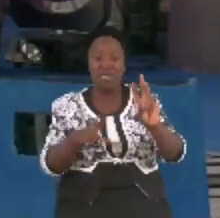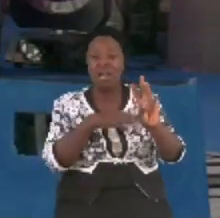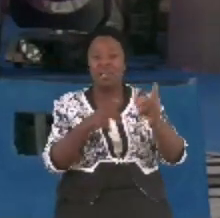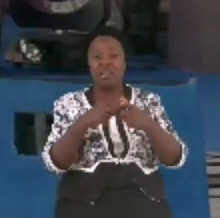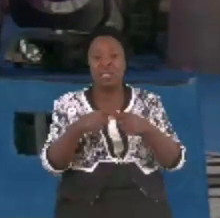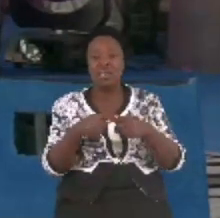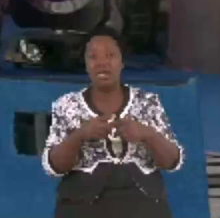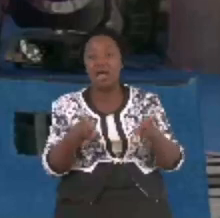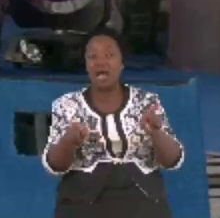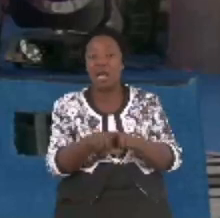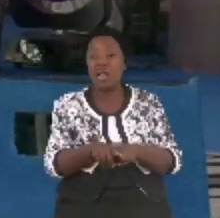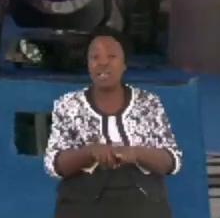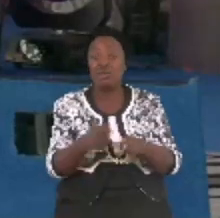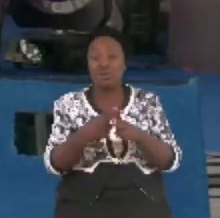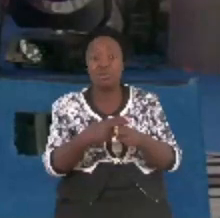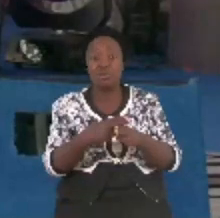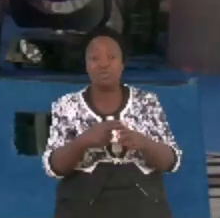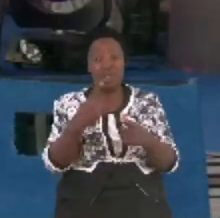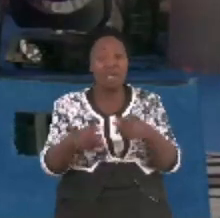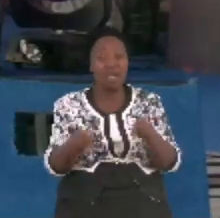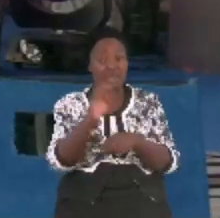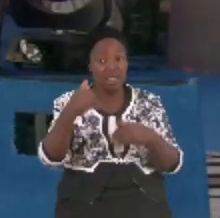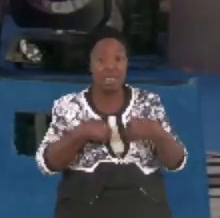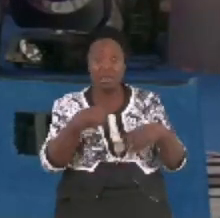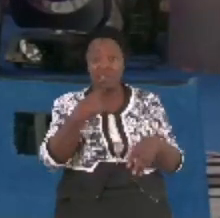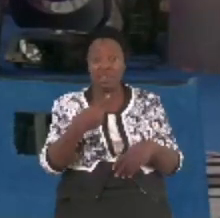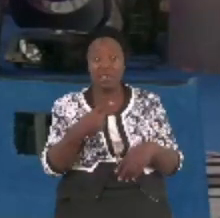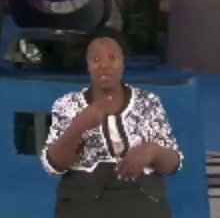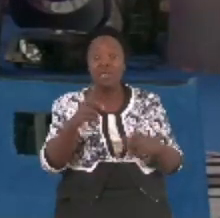lorsque Jésus leur eut dit, c'est moi,